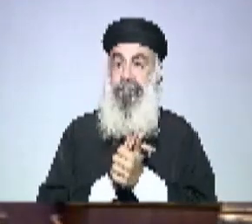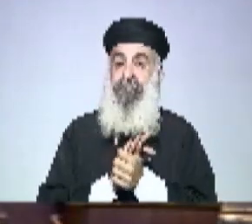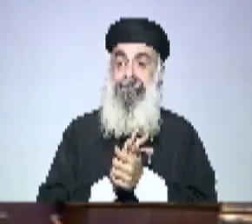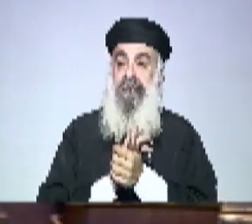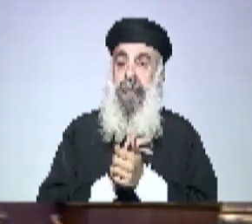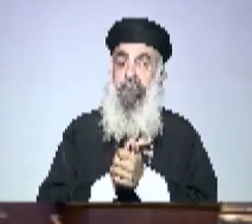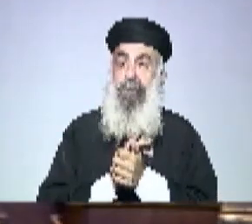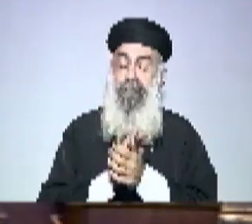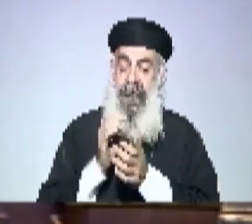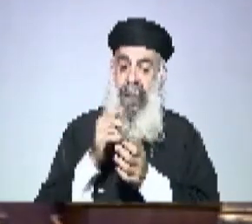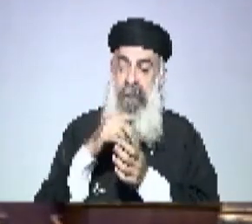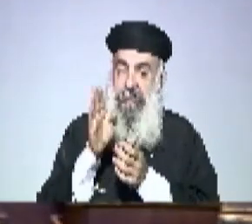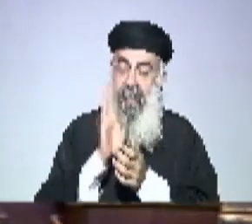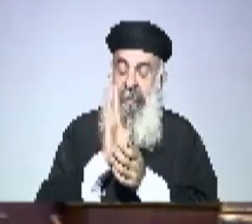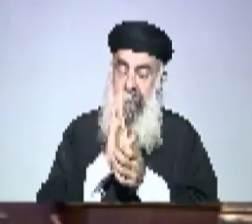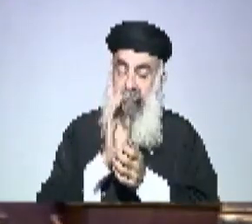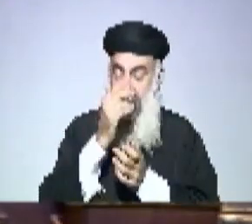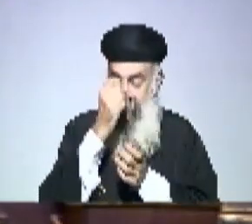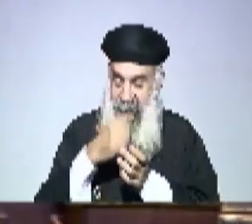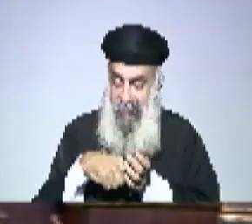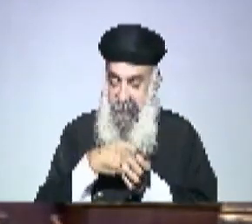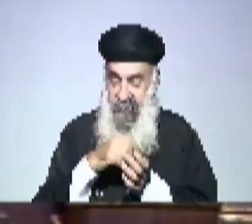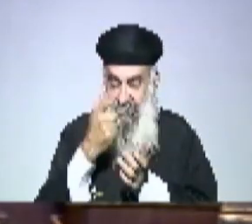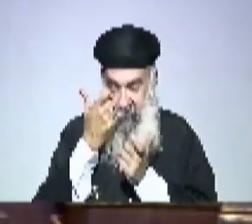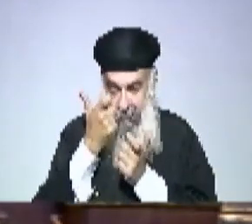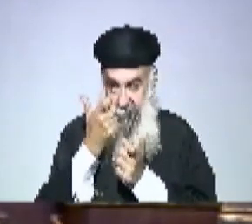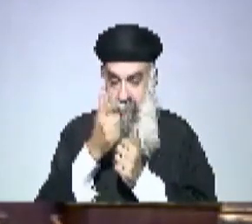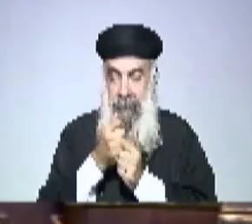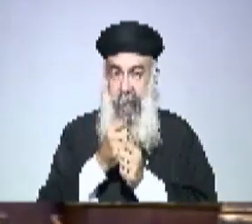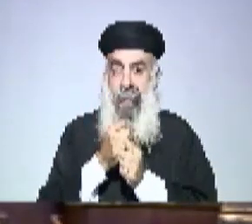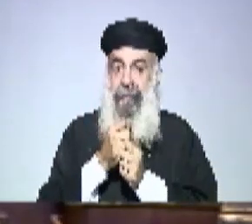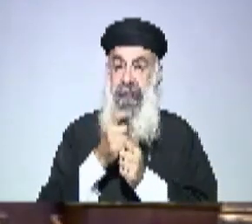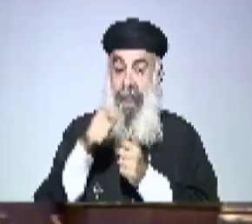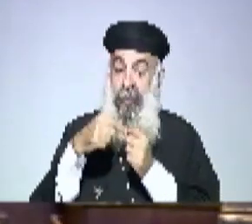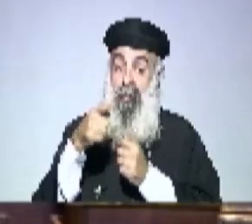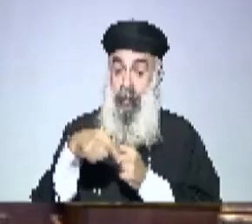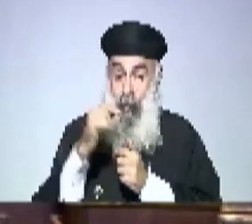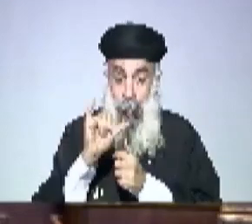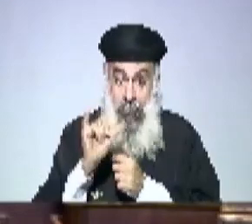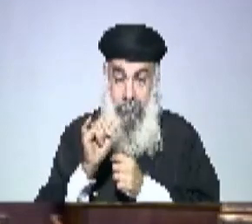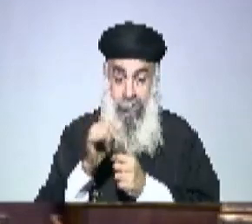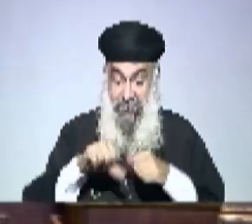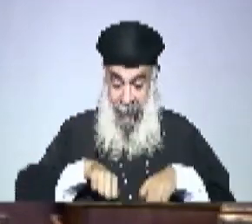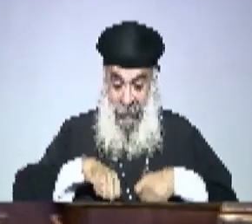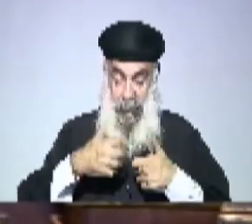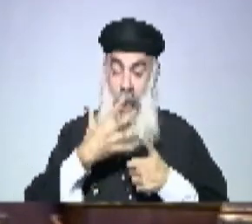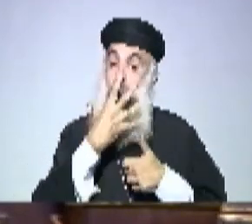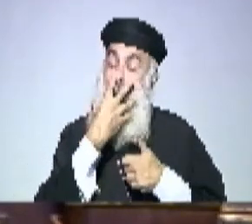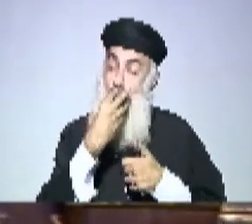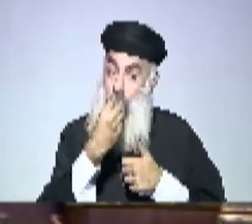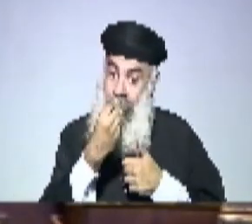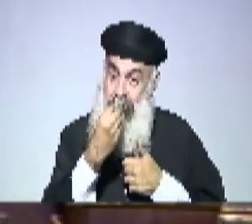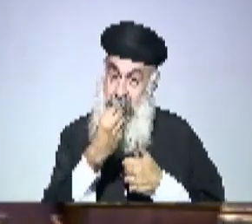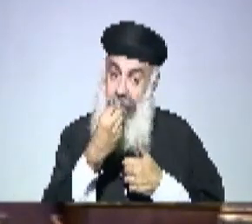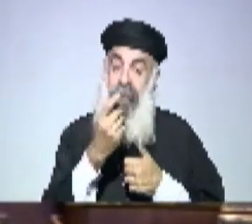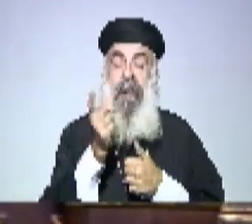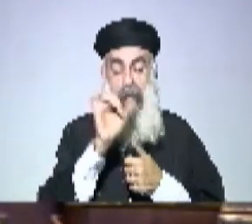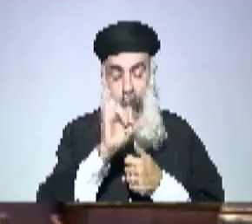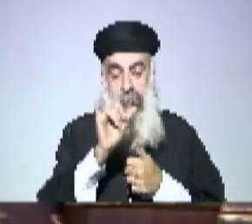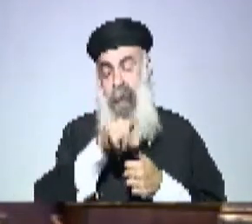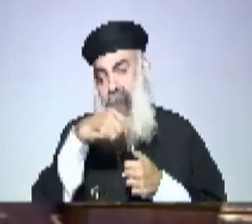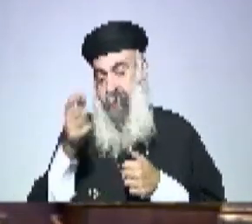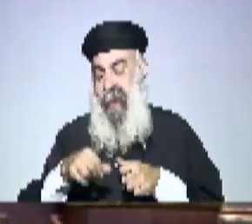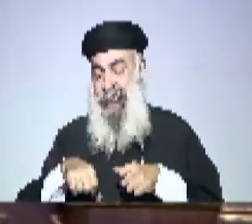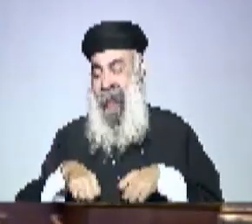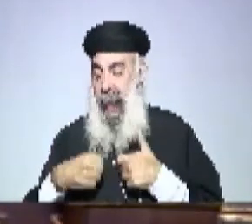درس خلى الكنيسه تاخد بالها على قد ما احنا مهتمين بالنواحي الروحيه يجب ايضا ان